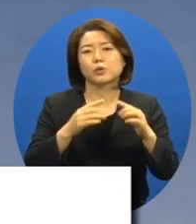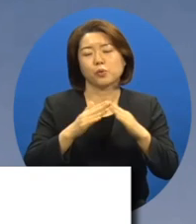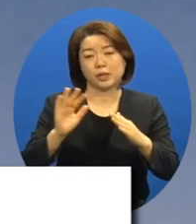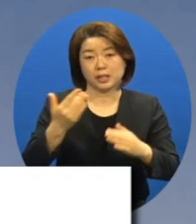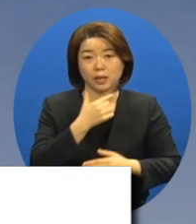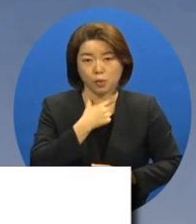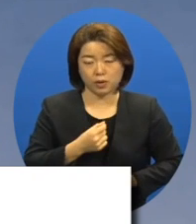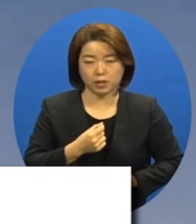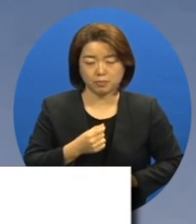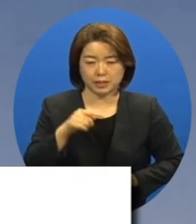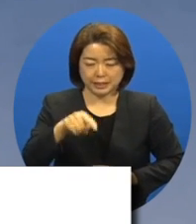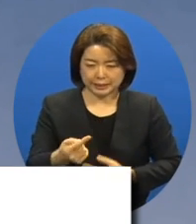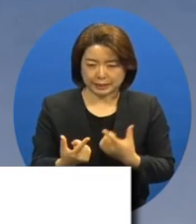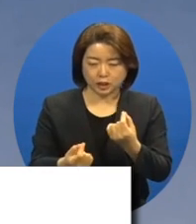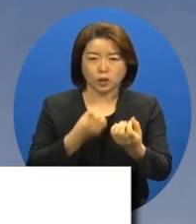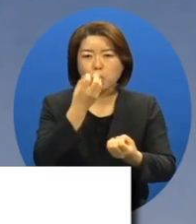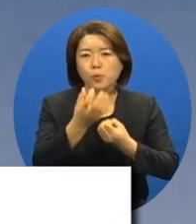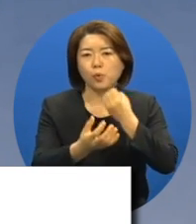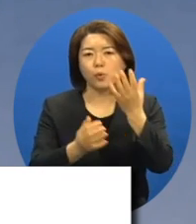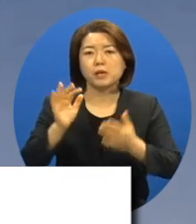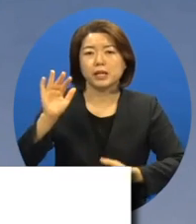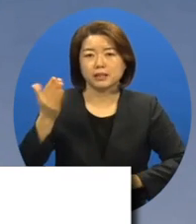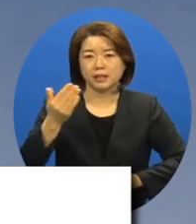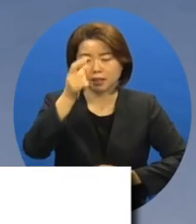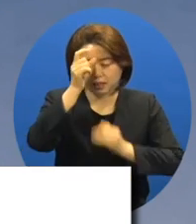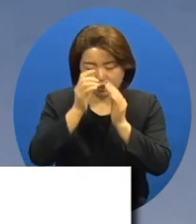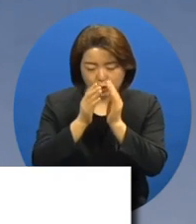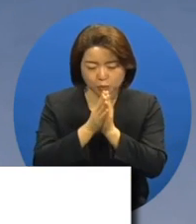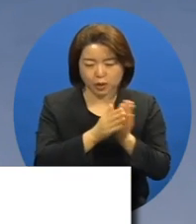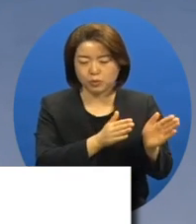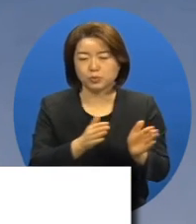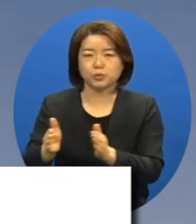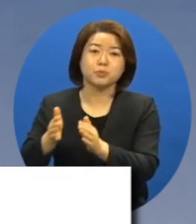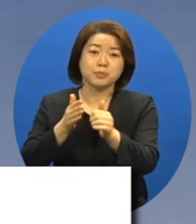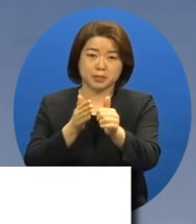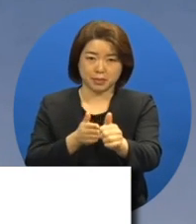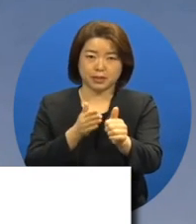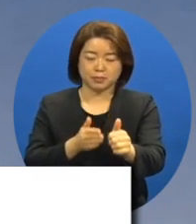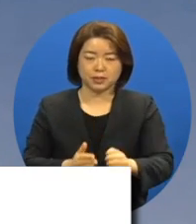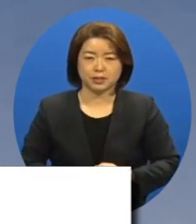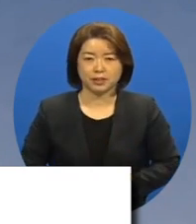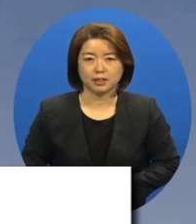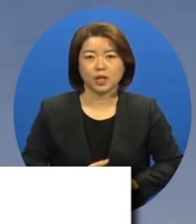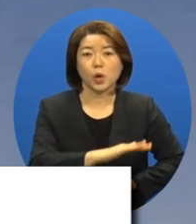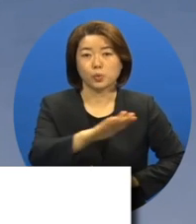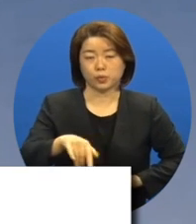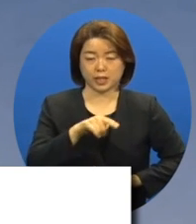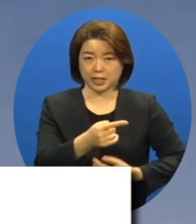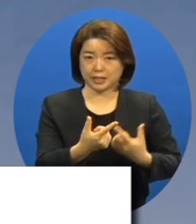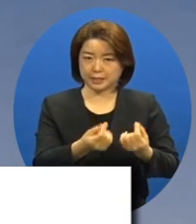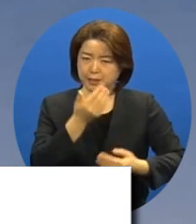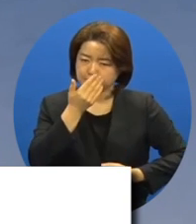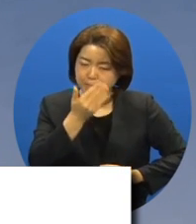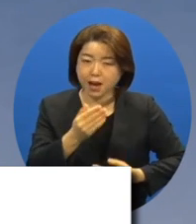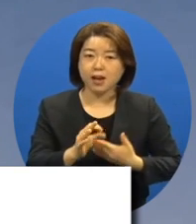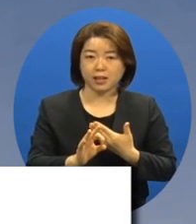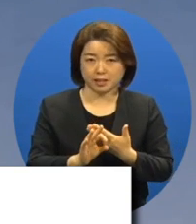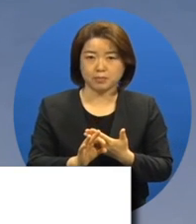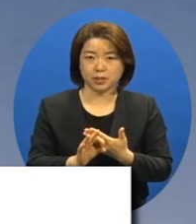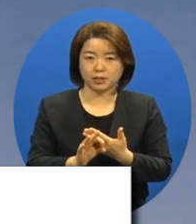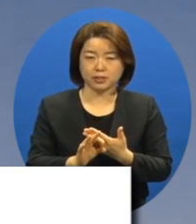아 그런 고백이 될 수 있게 되기를 기도하고 준비해 주시기 바랍니다 우리가 그렇게 될 수 있다면